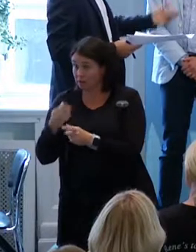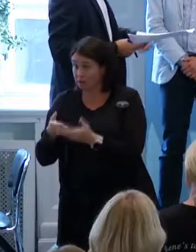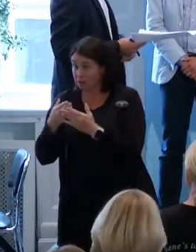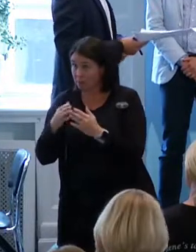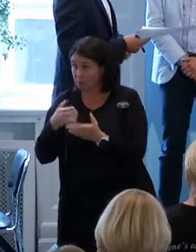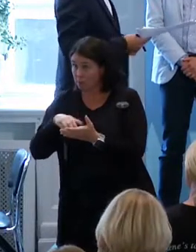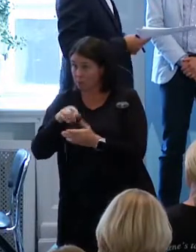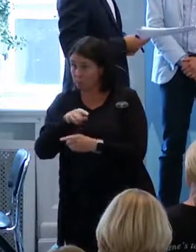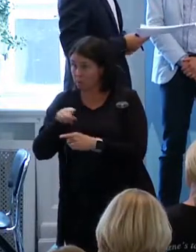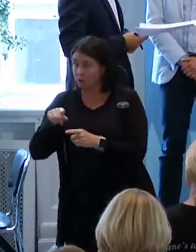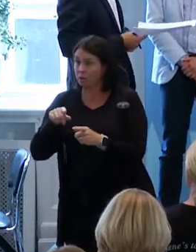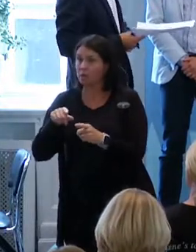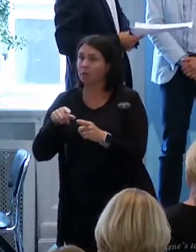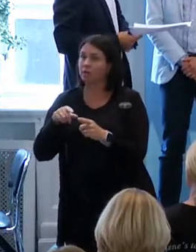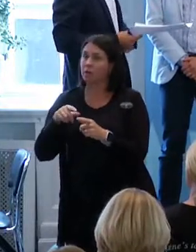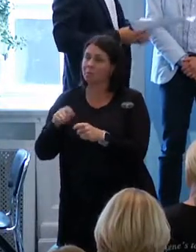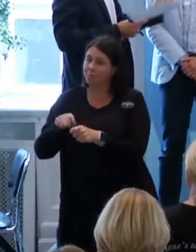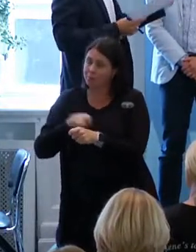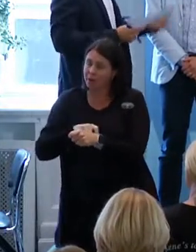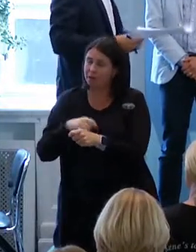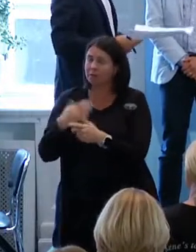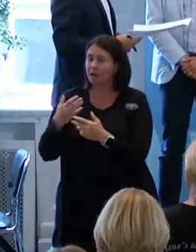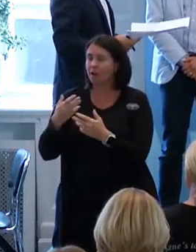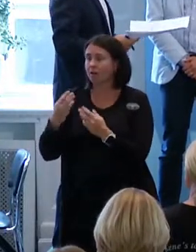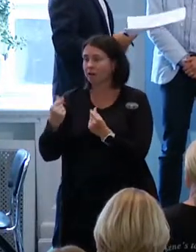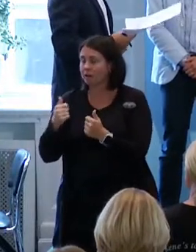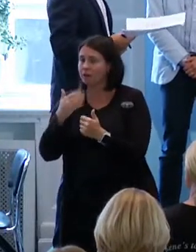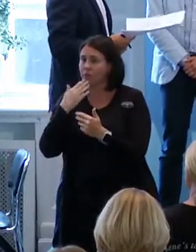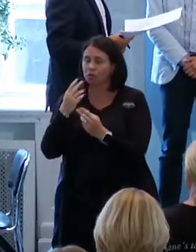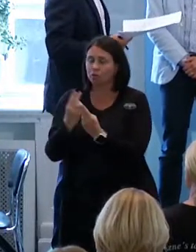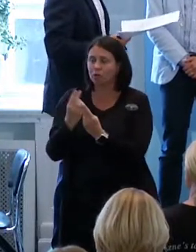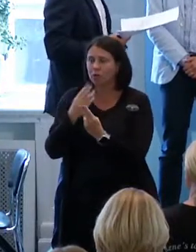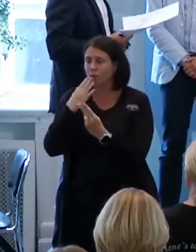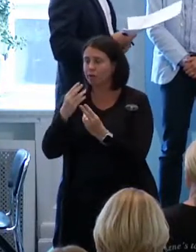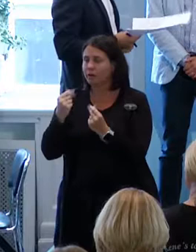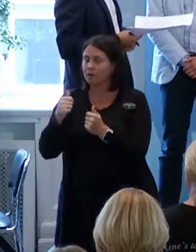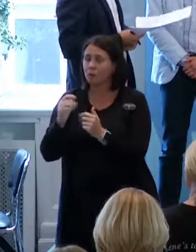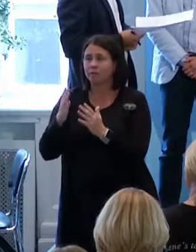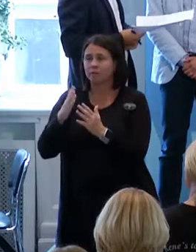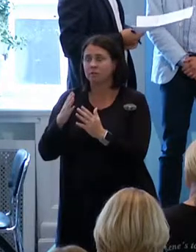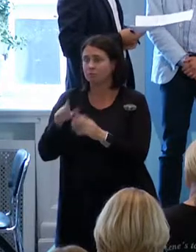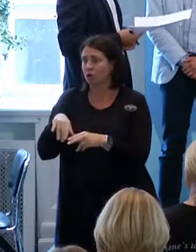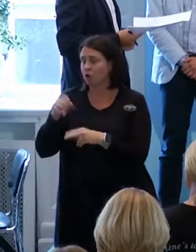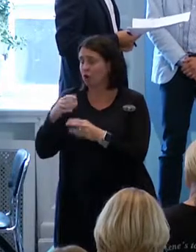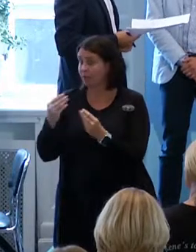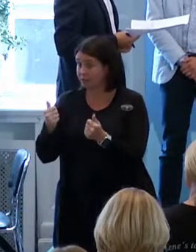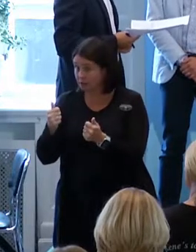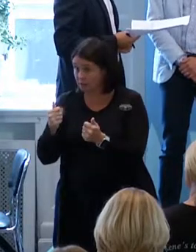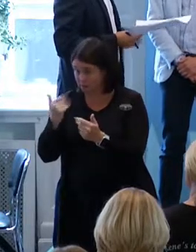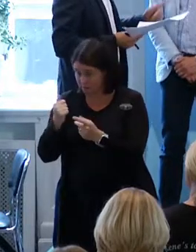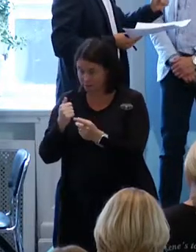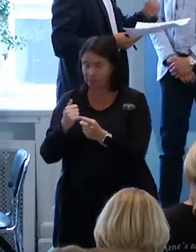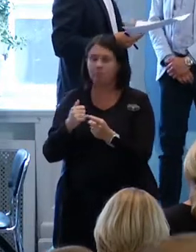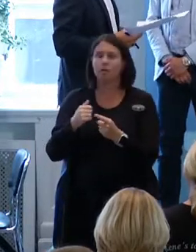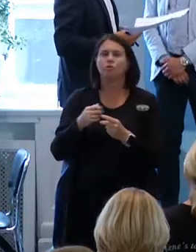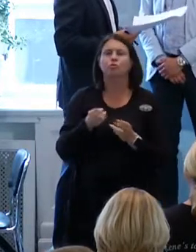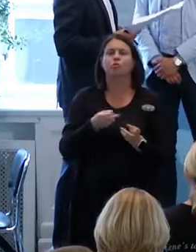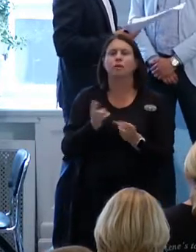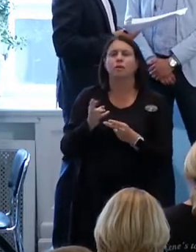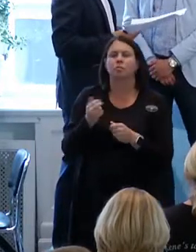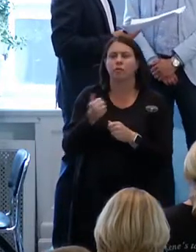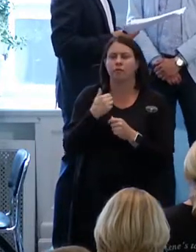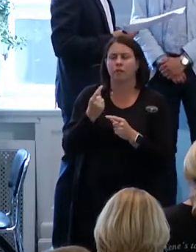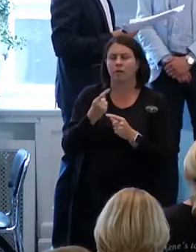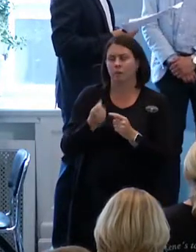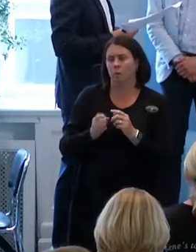hjälpa kommunerna där på ett sätt att kunna mäta vad är då en bra kvalitet eller livsmiljökvalitet? Alltså jag tror generellt sett så behöver vi nog